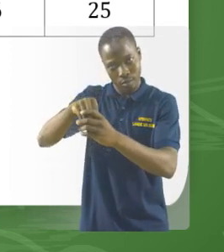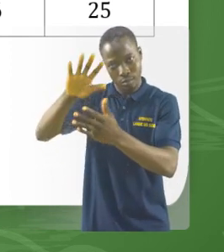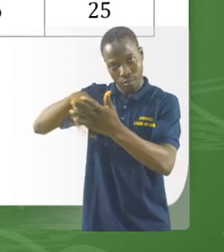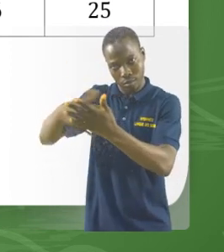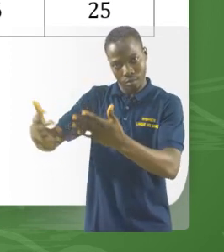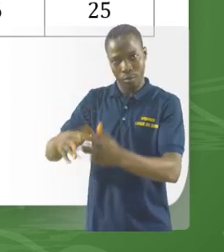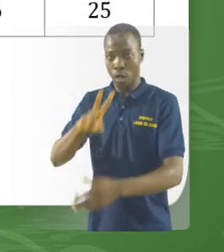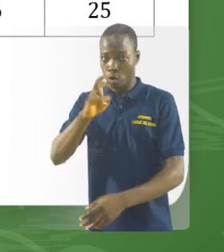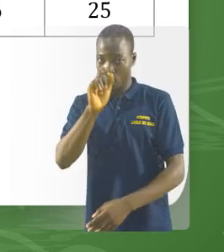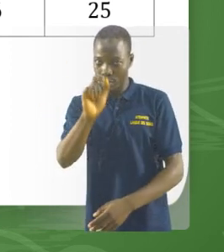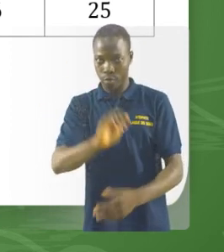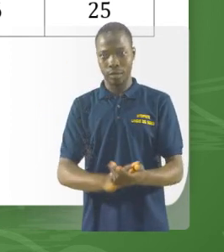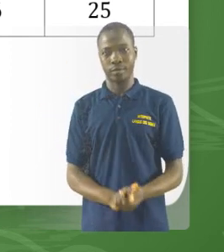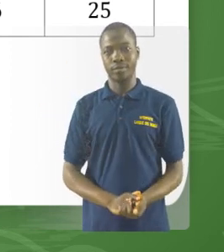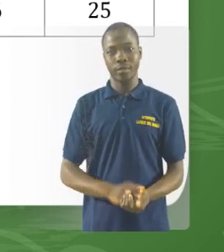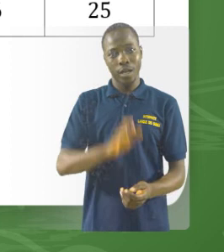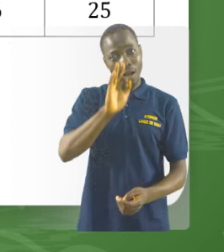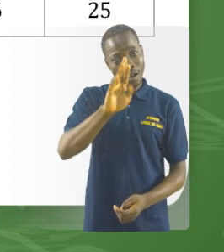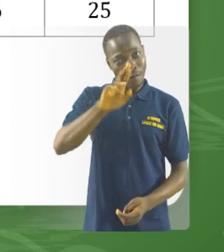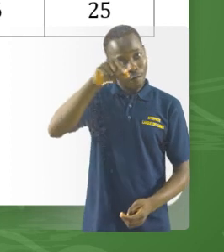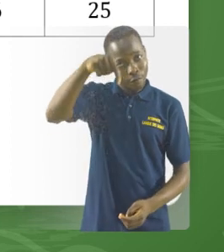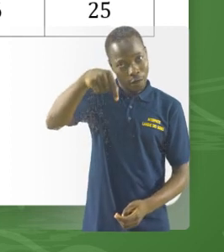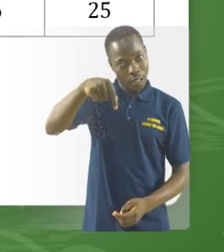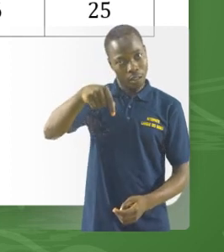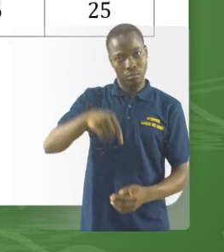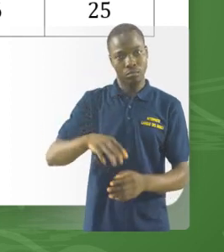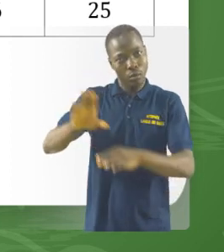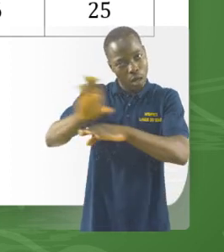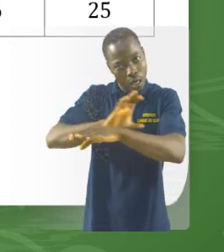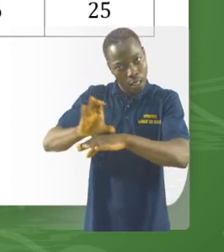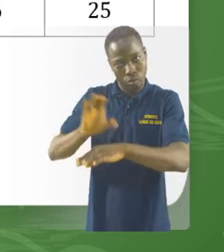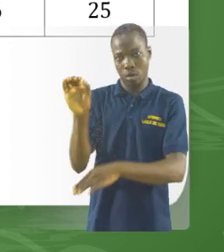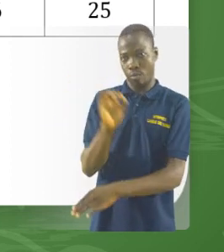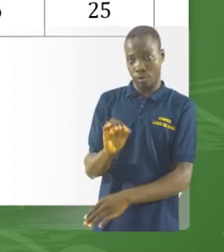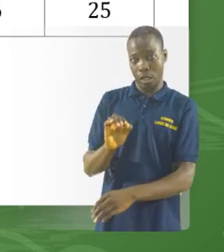fréquence en pourcentage de chaque couleur.